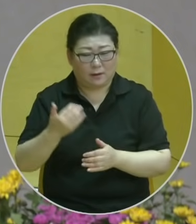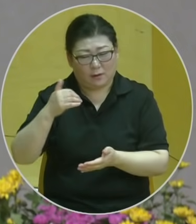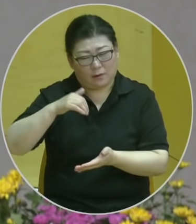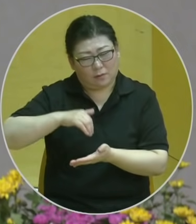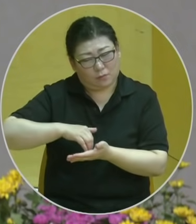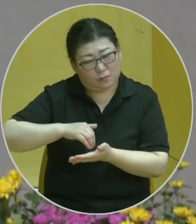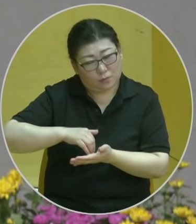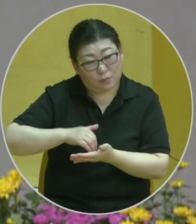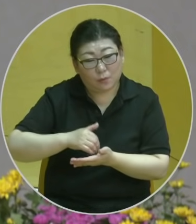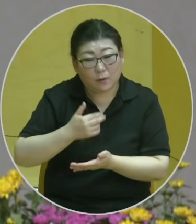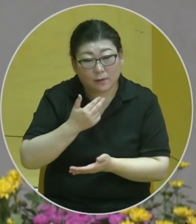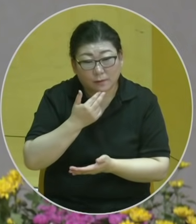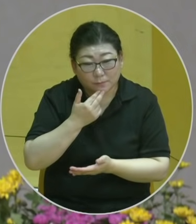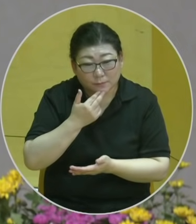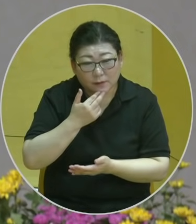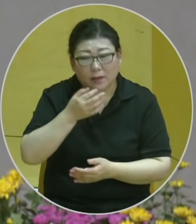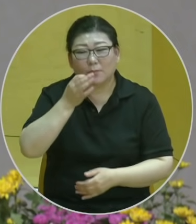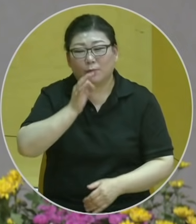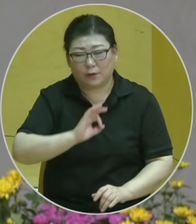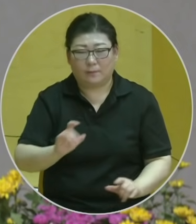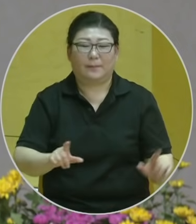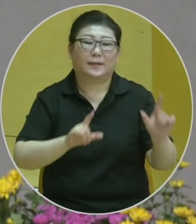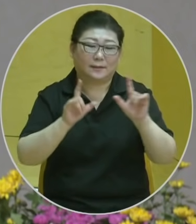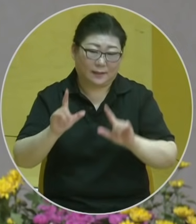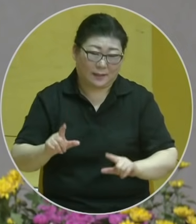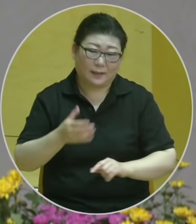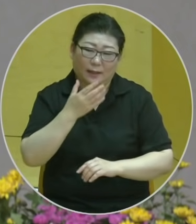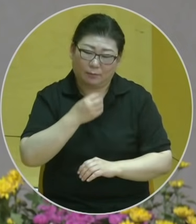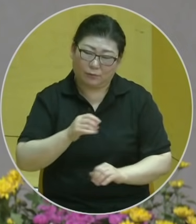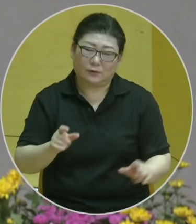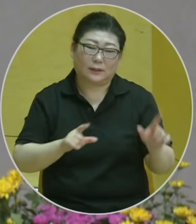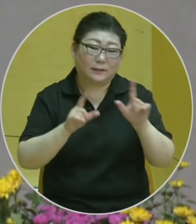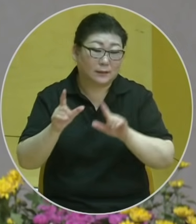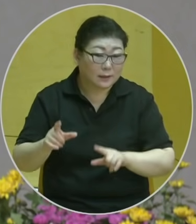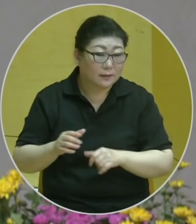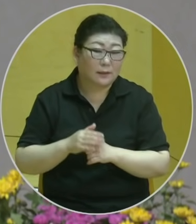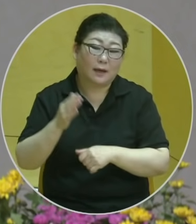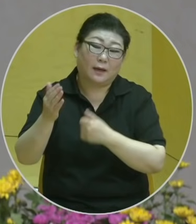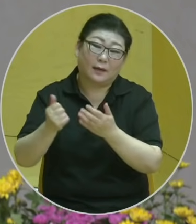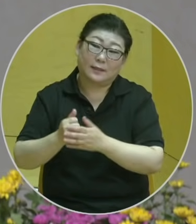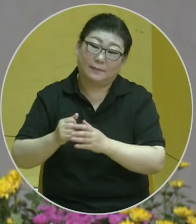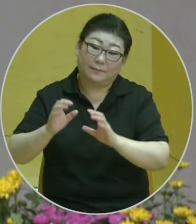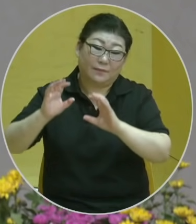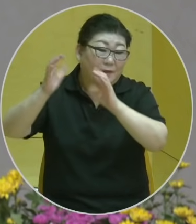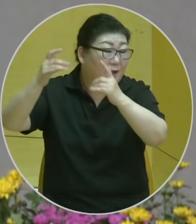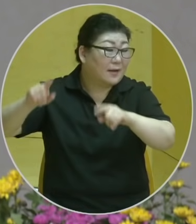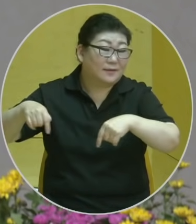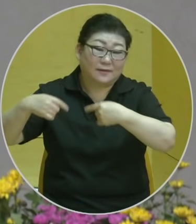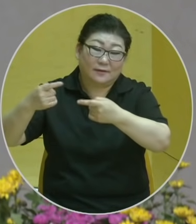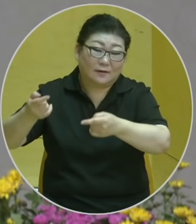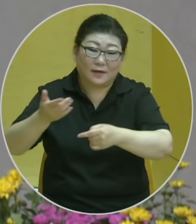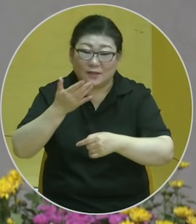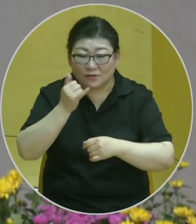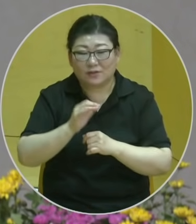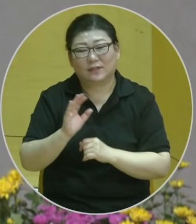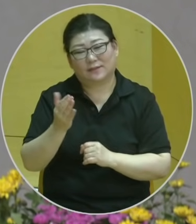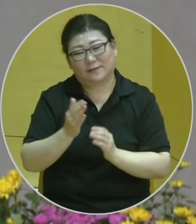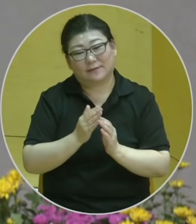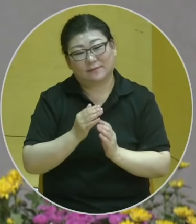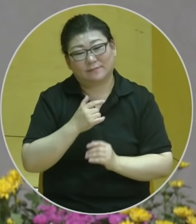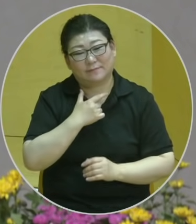보람되게 살았노라고, 복되게 살았나라고 하나님 나라에 입성할 수 있는 그런 삶이 되리라